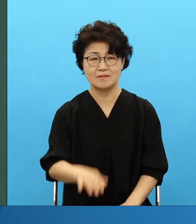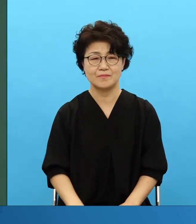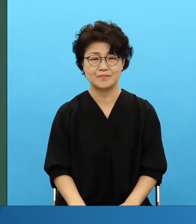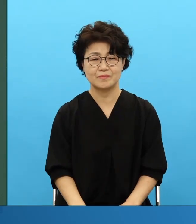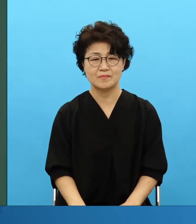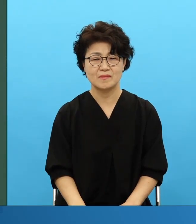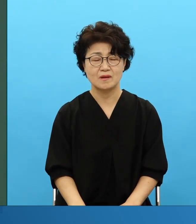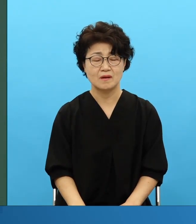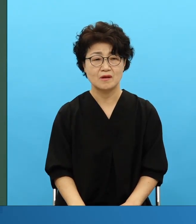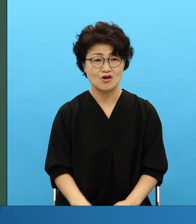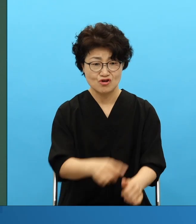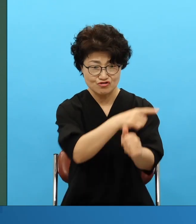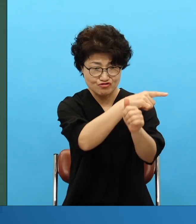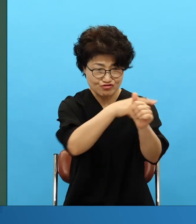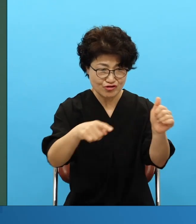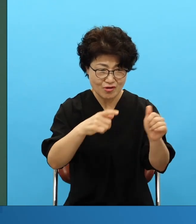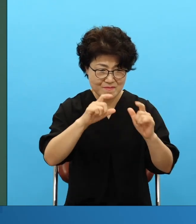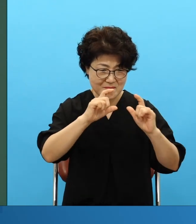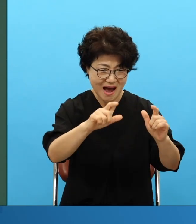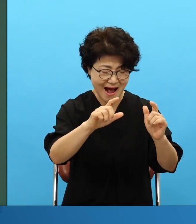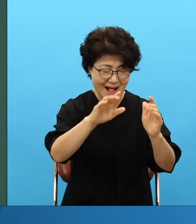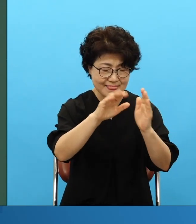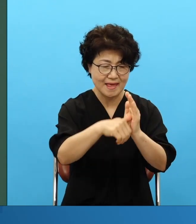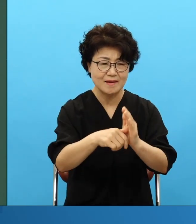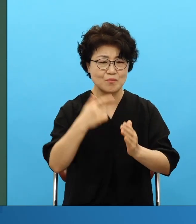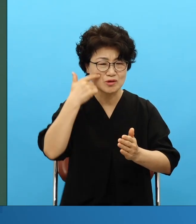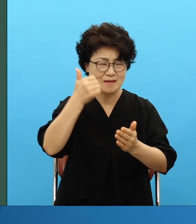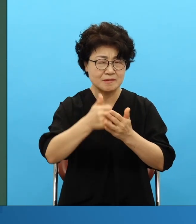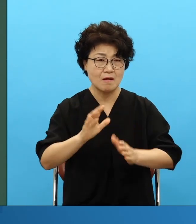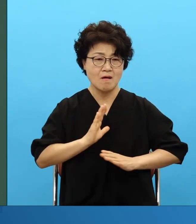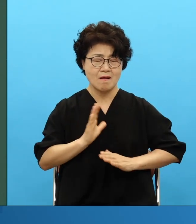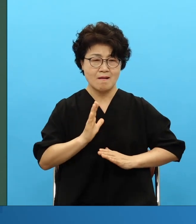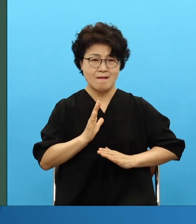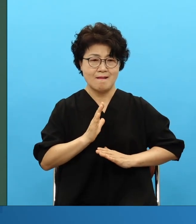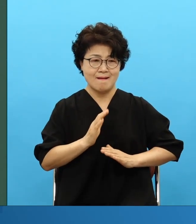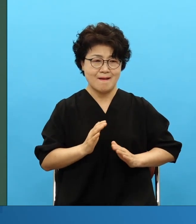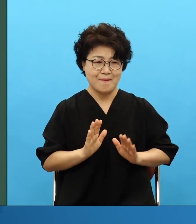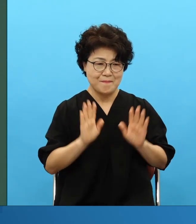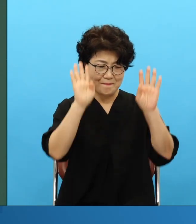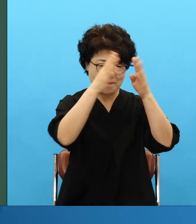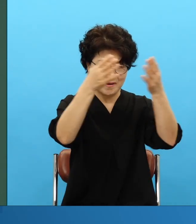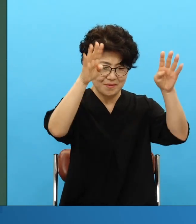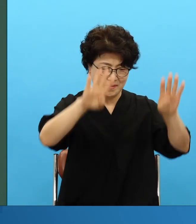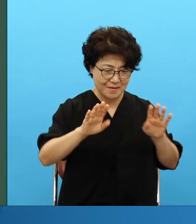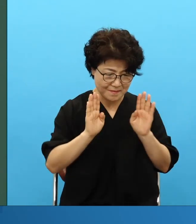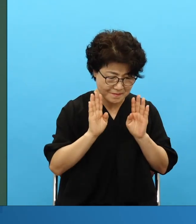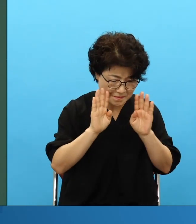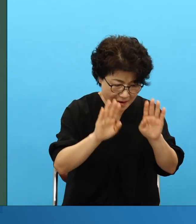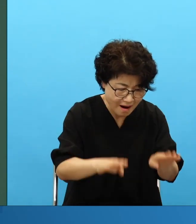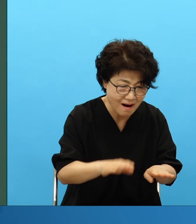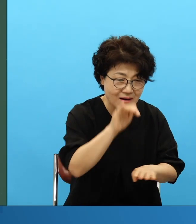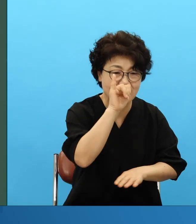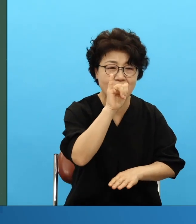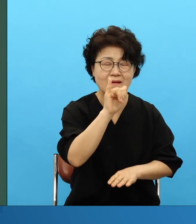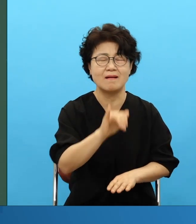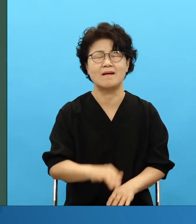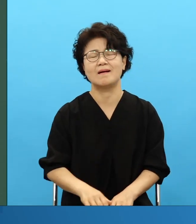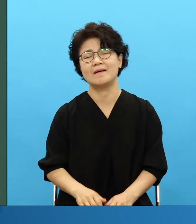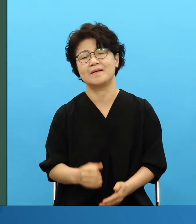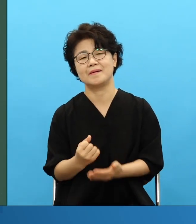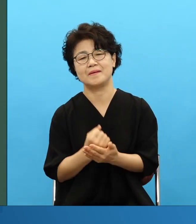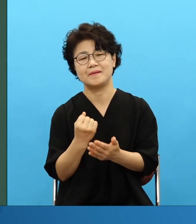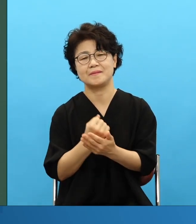갔다니까요. And the pastors were fearful for being killed, so they went to do idolatry. 나는 기록에 봤습니다. 그때 이름 기억하고 있어. 그 결정을 한